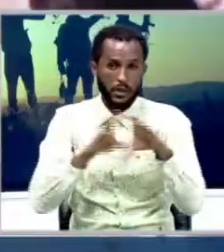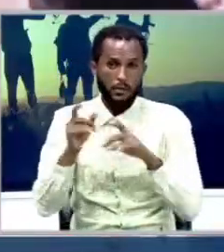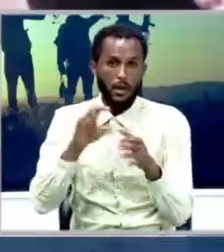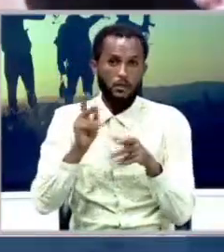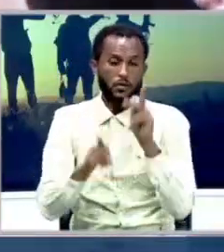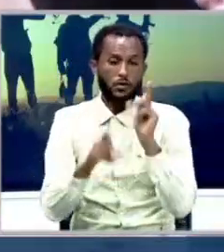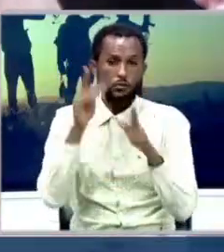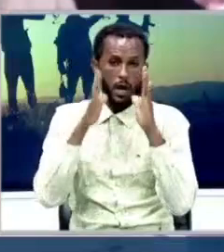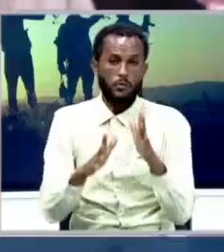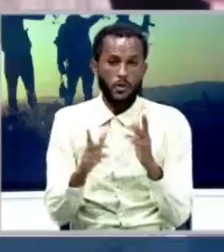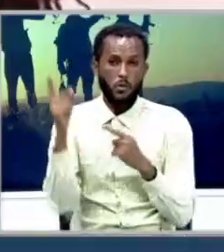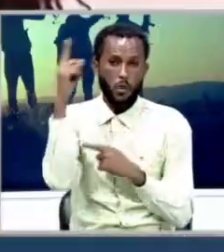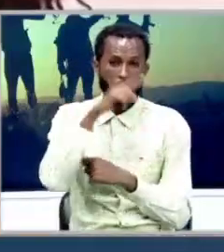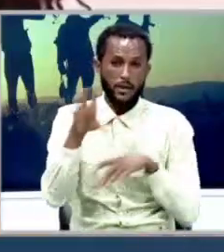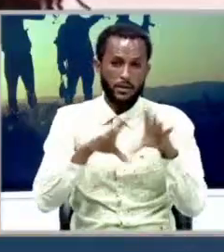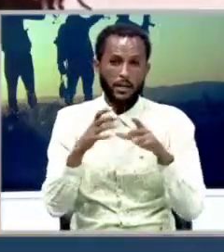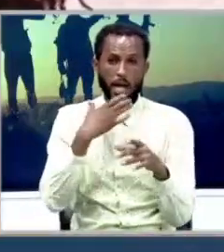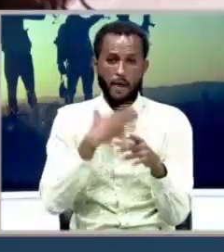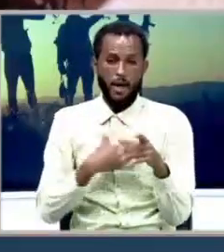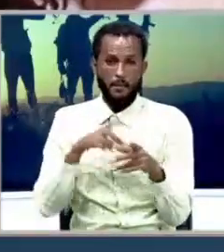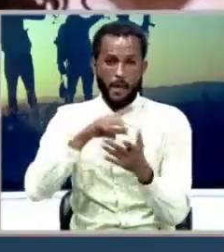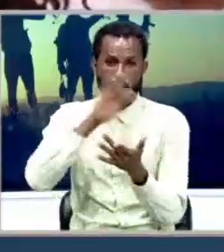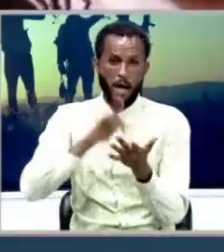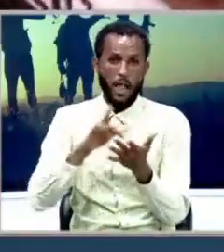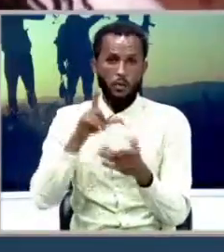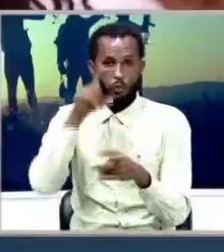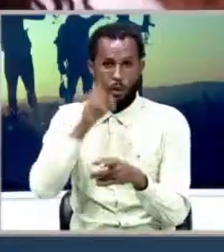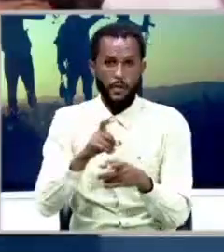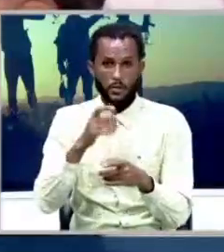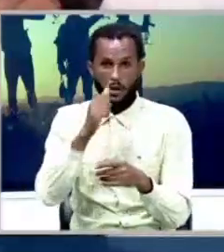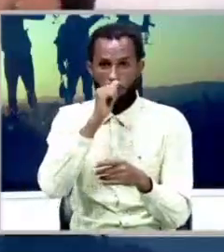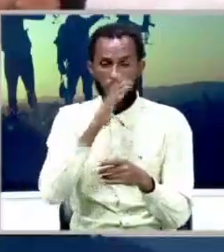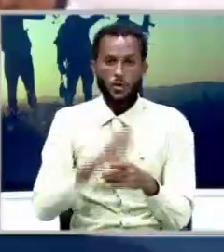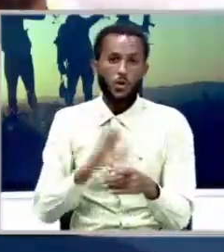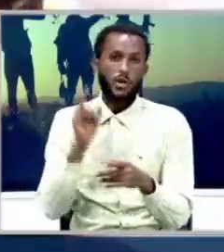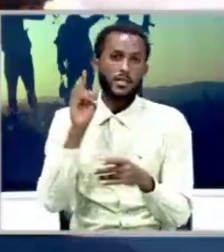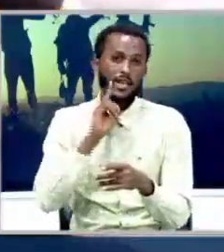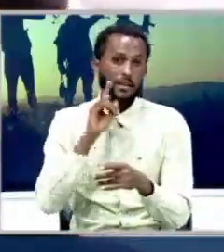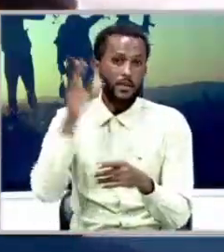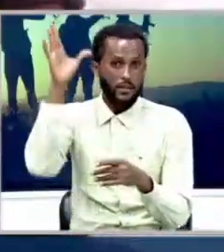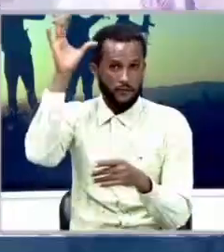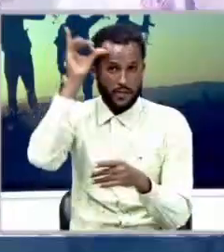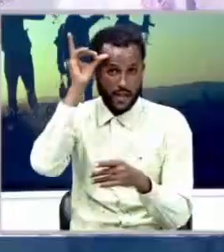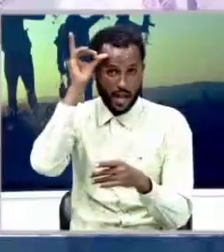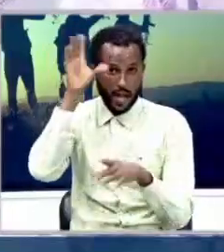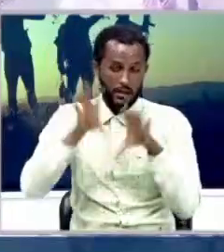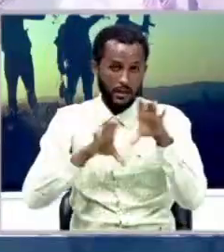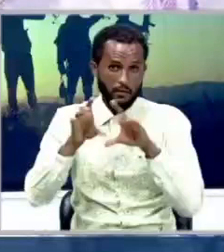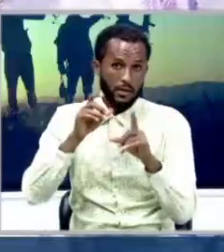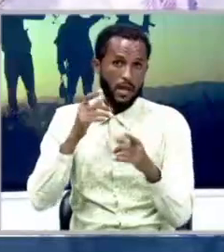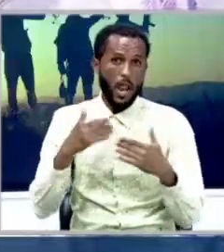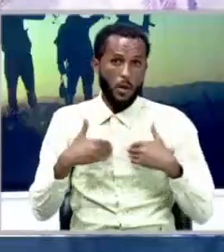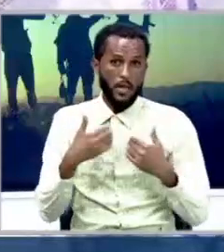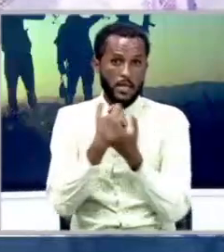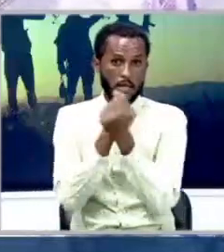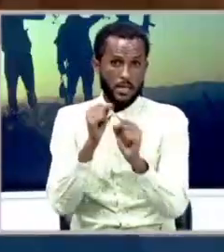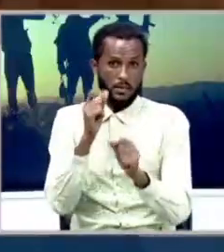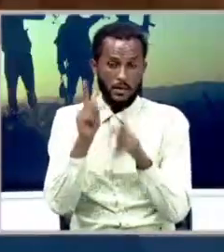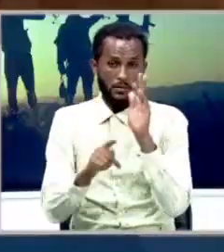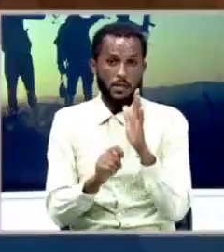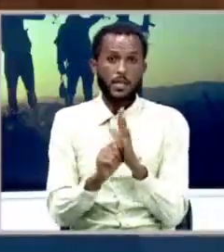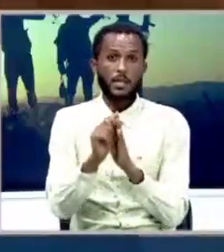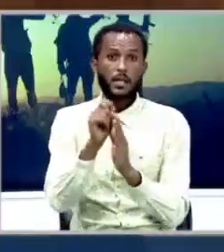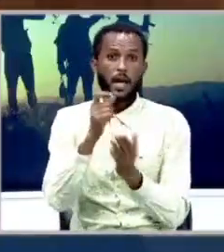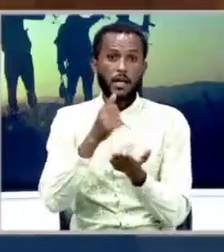ህዝባዊ ዋዕላ ዝተረኸባ ኣባል ማእኸላይ ኮሚቴ ሕወሓት ወይዘሮ ዘነበች ፍስሃ ህዝባዊ ቃልሲ ንምዕዋትን ሃለዋትን ድሕንነትን ህዝቢ